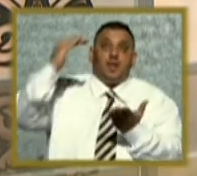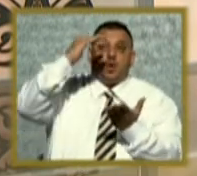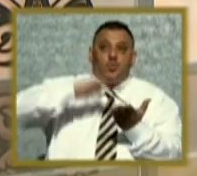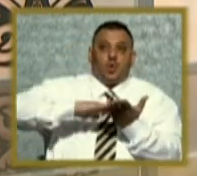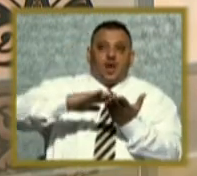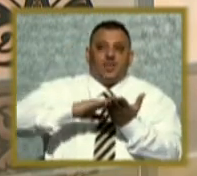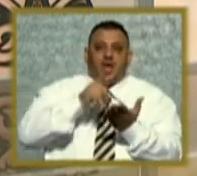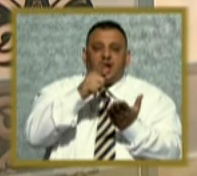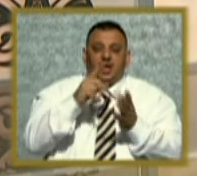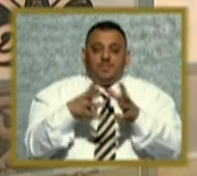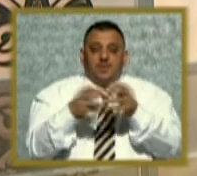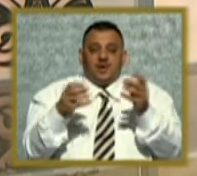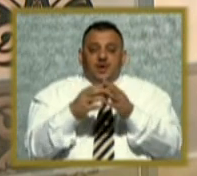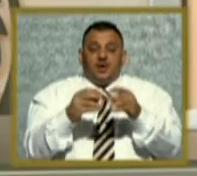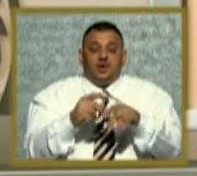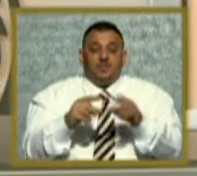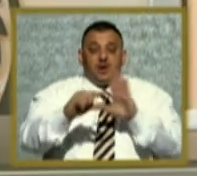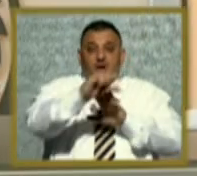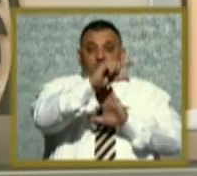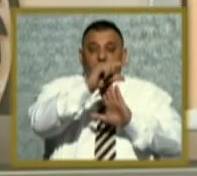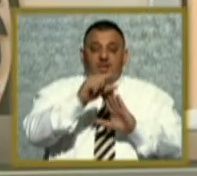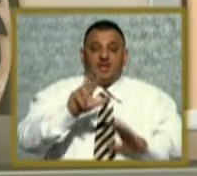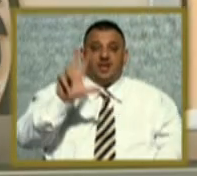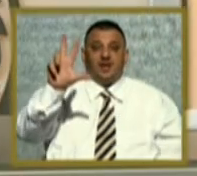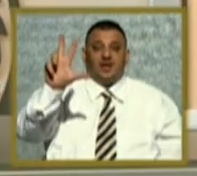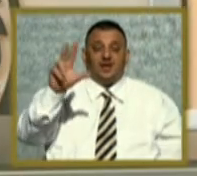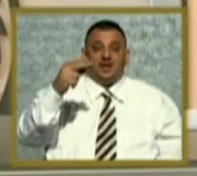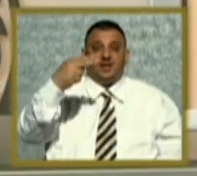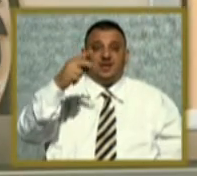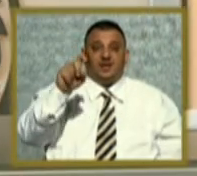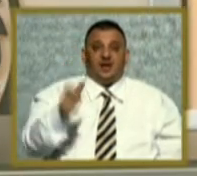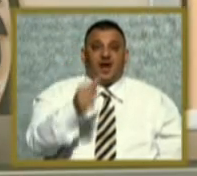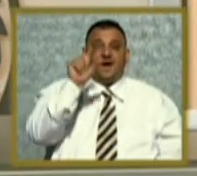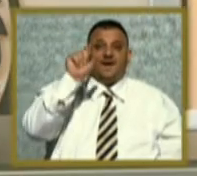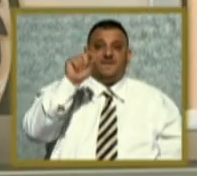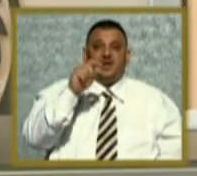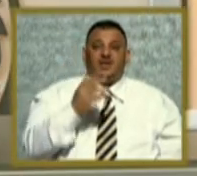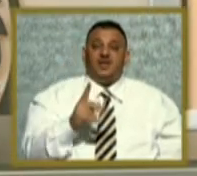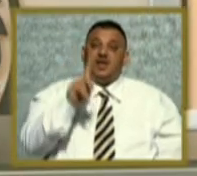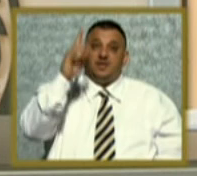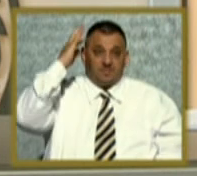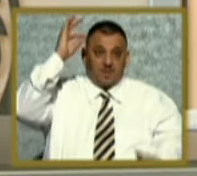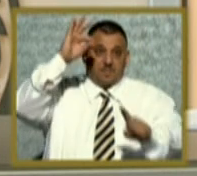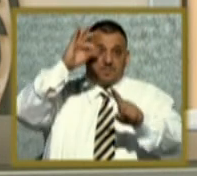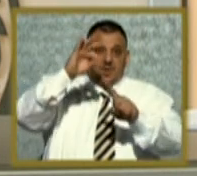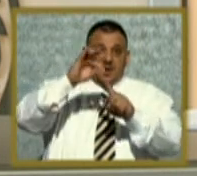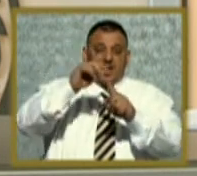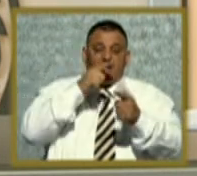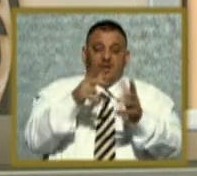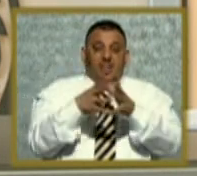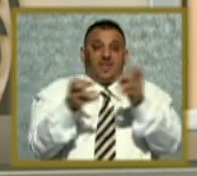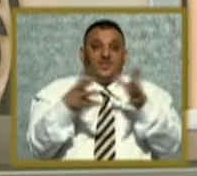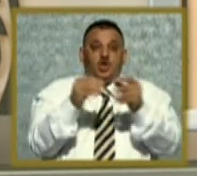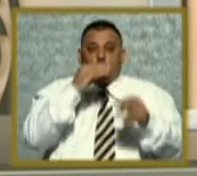يعني صح. قل لا أعلم نعم، قل لا يعلم من في السماوات والأرض الغيب إلا.